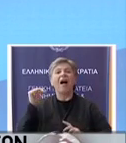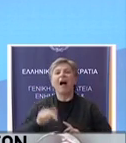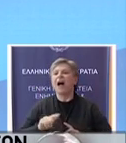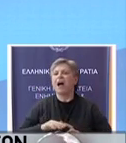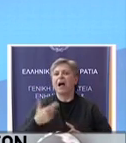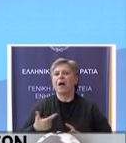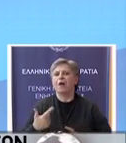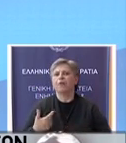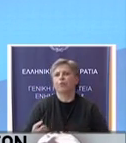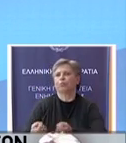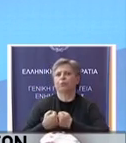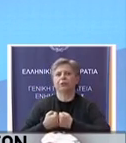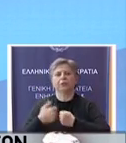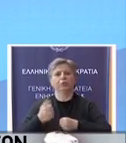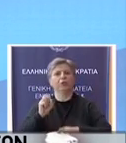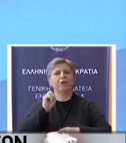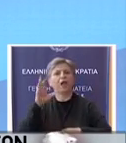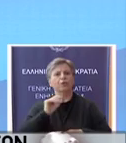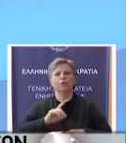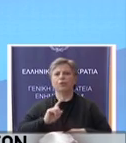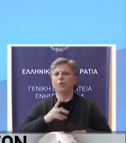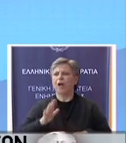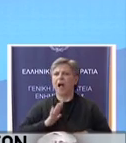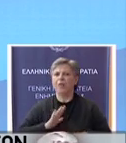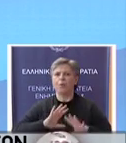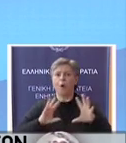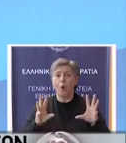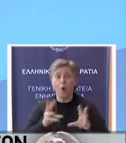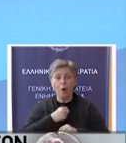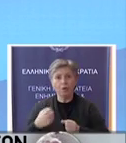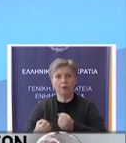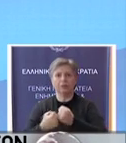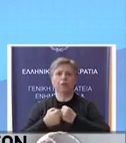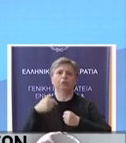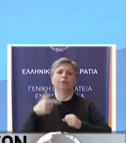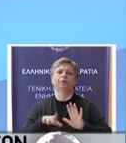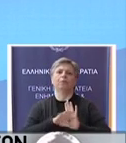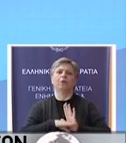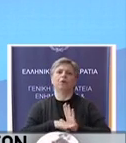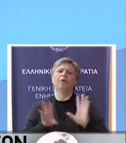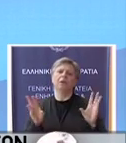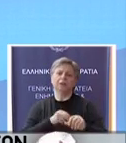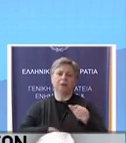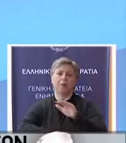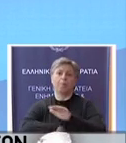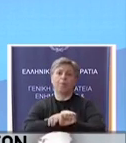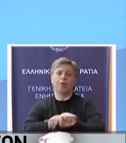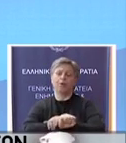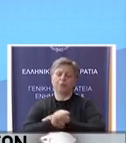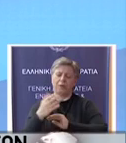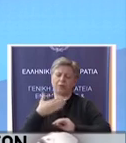πλειοψηφία του κόσμου του αθλητισμού, αλλά και των Ελλήνων πολιτών. Τέλος, θέλω να κλείσω αυτό